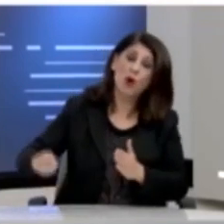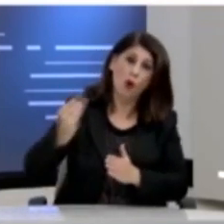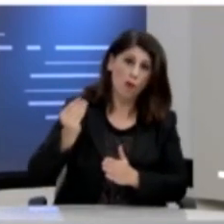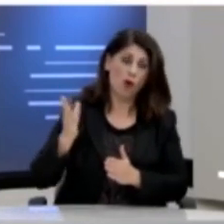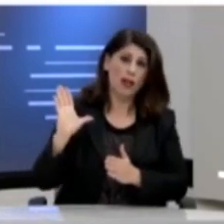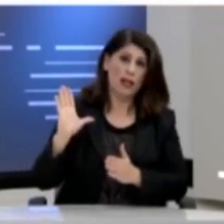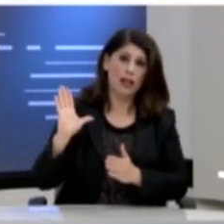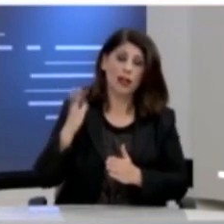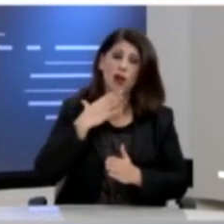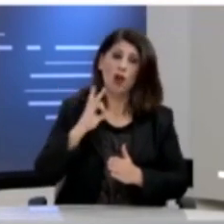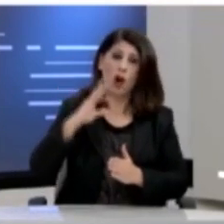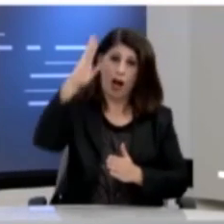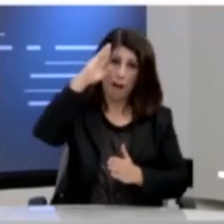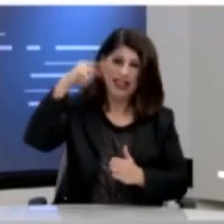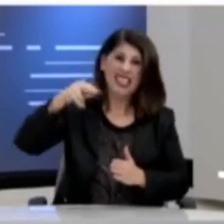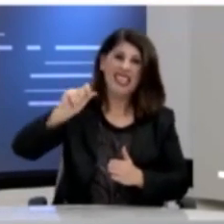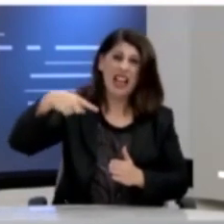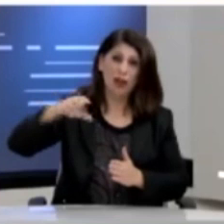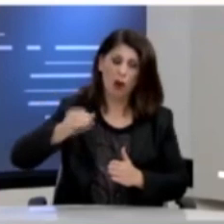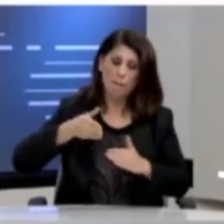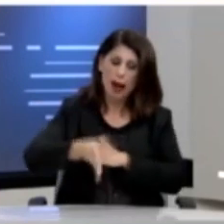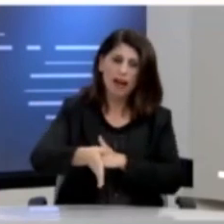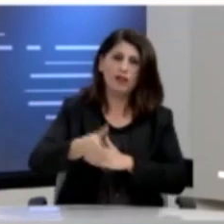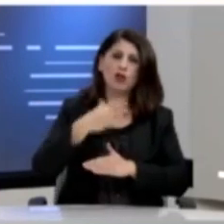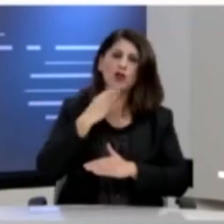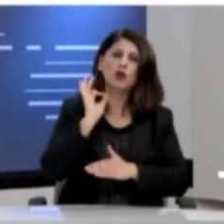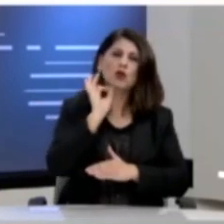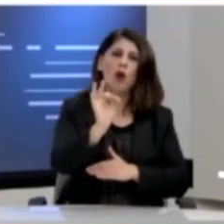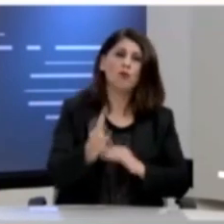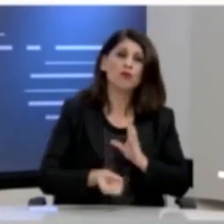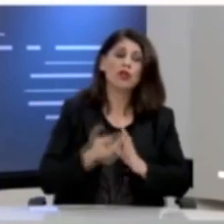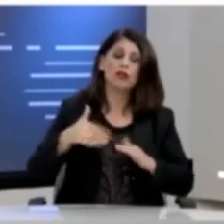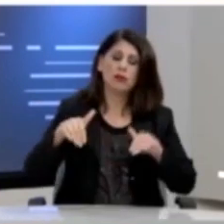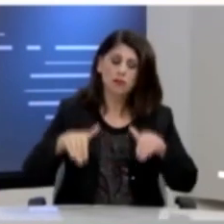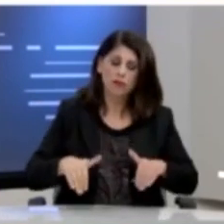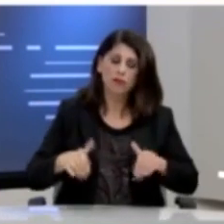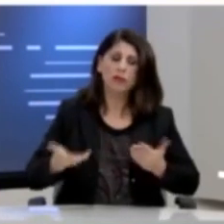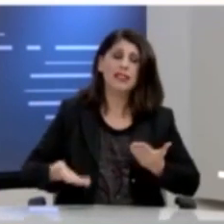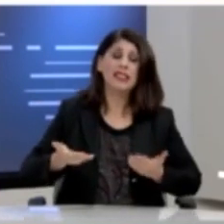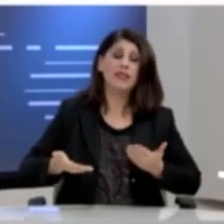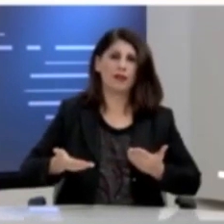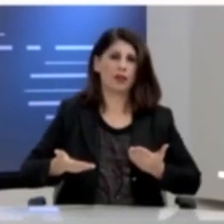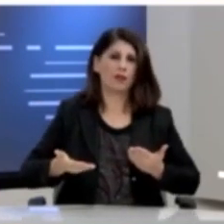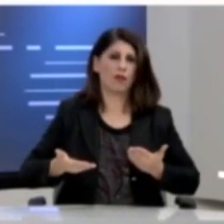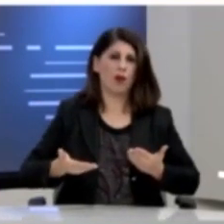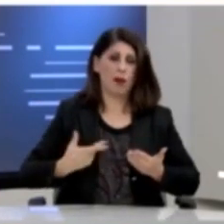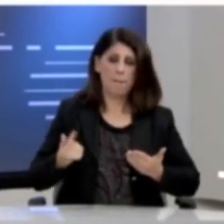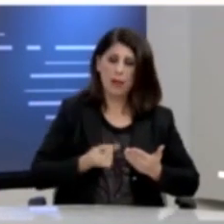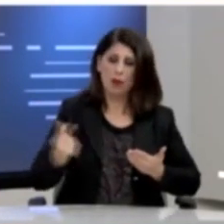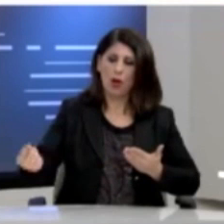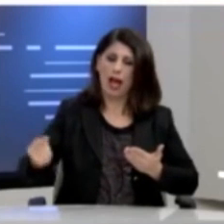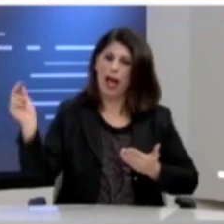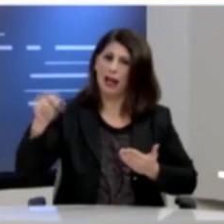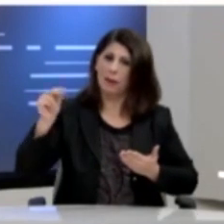η αμερικανονατοϊκή παρέμβαση έχει στόχο ένα νέο συμβιβασμό για τη συνεκμετάλλευση του Αιγαίου και